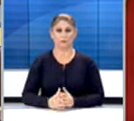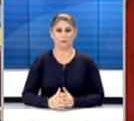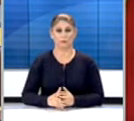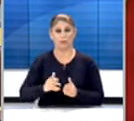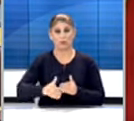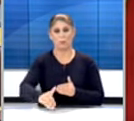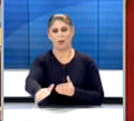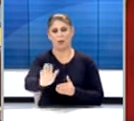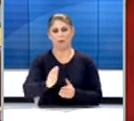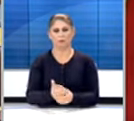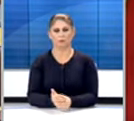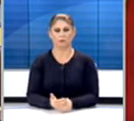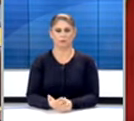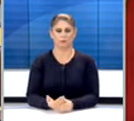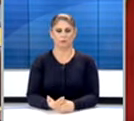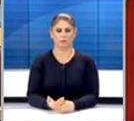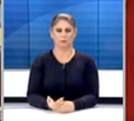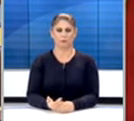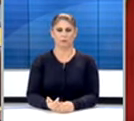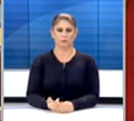μέλλον.